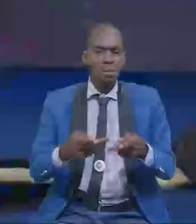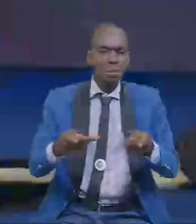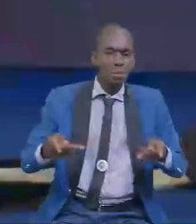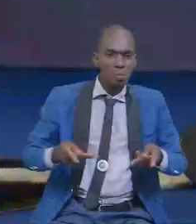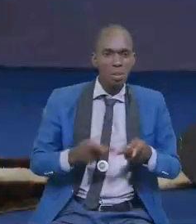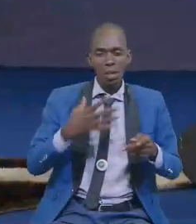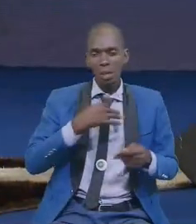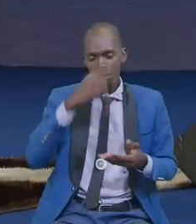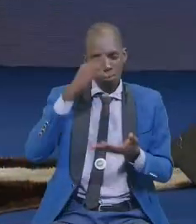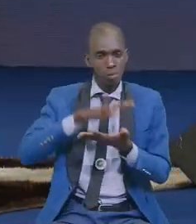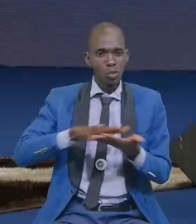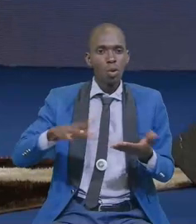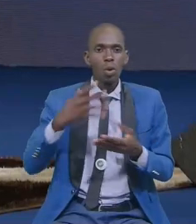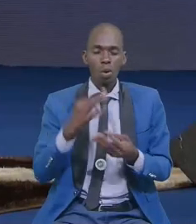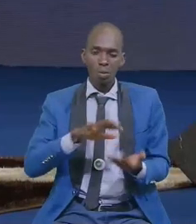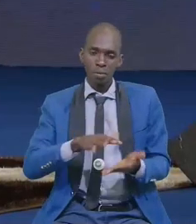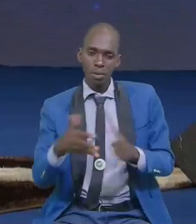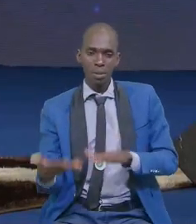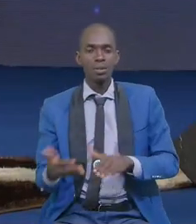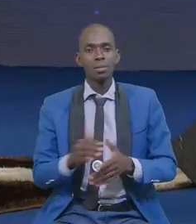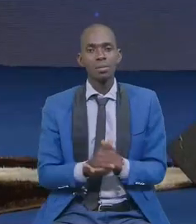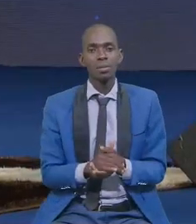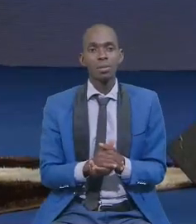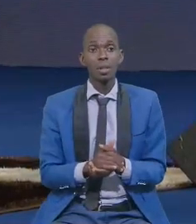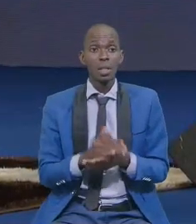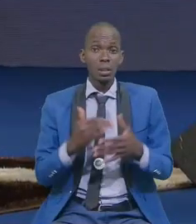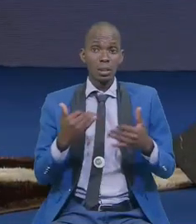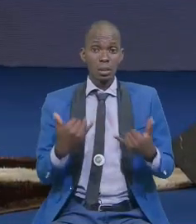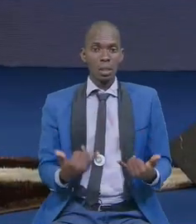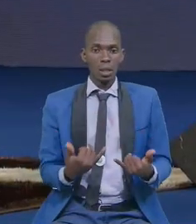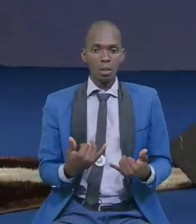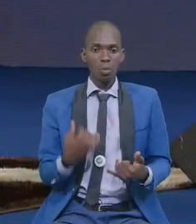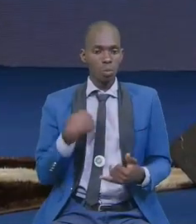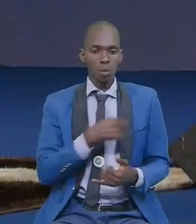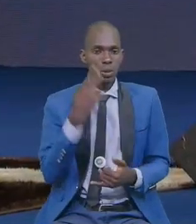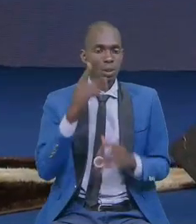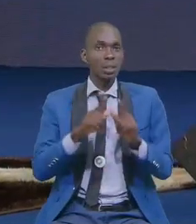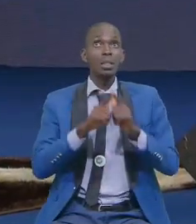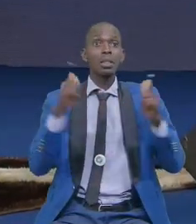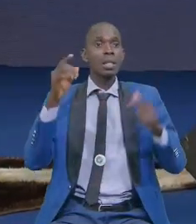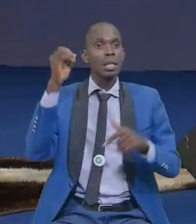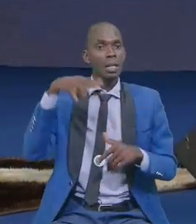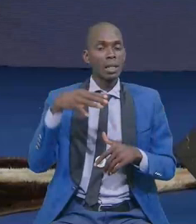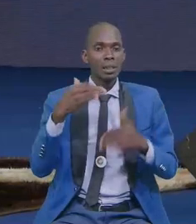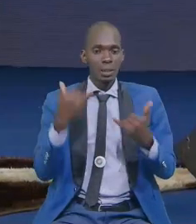assis dans les ténèbres de la mort, a vu une grande lumière.